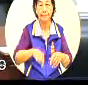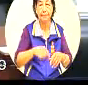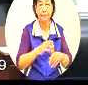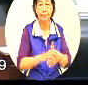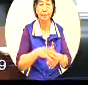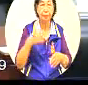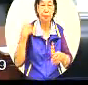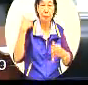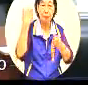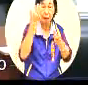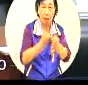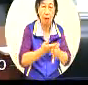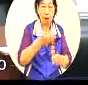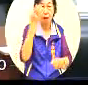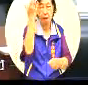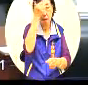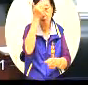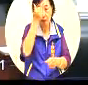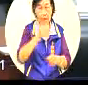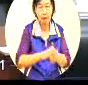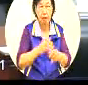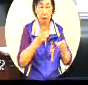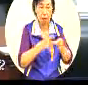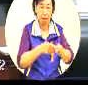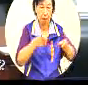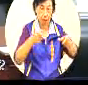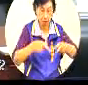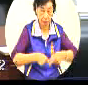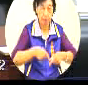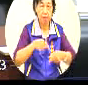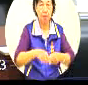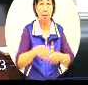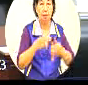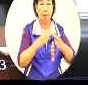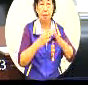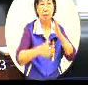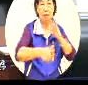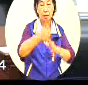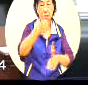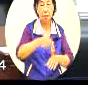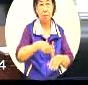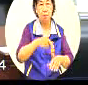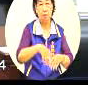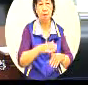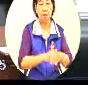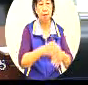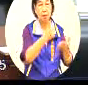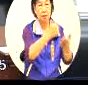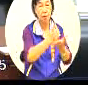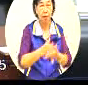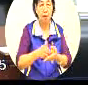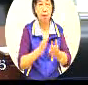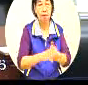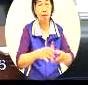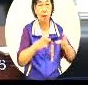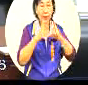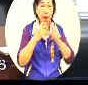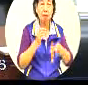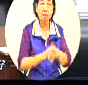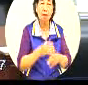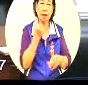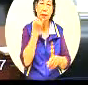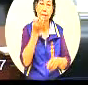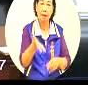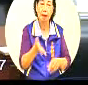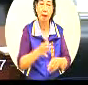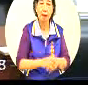些公共的措施来做。那市长这个部分是不是可以做到？因为时间有限，请回答是愿不愿意哈。来，谢